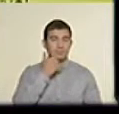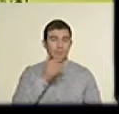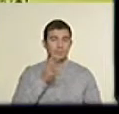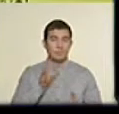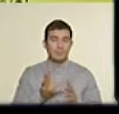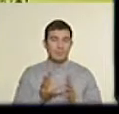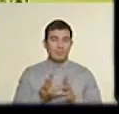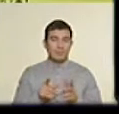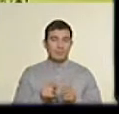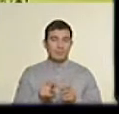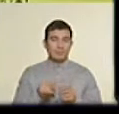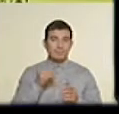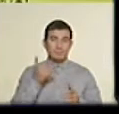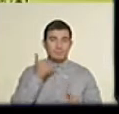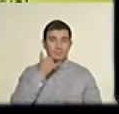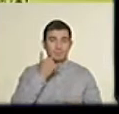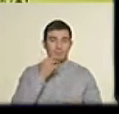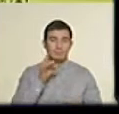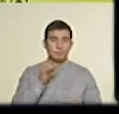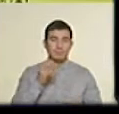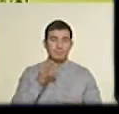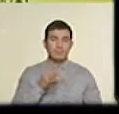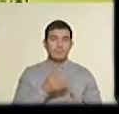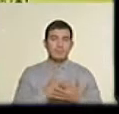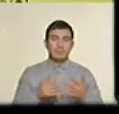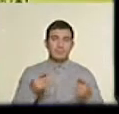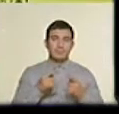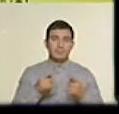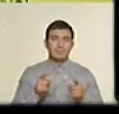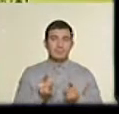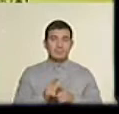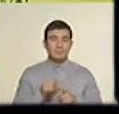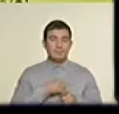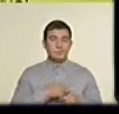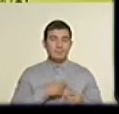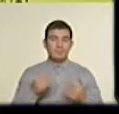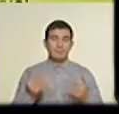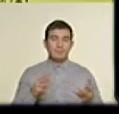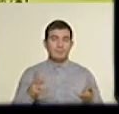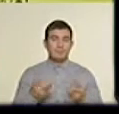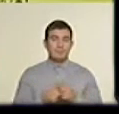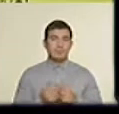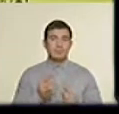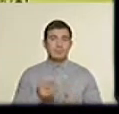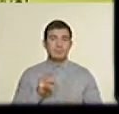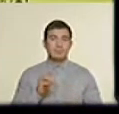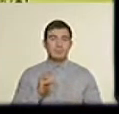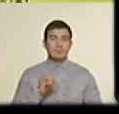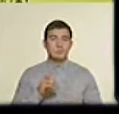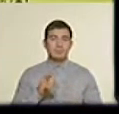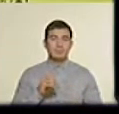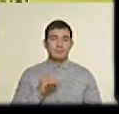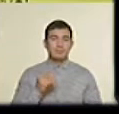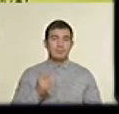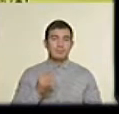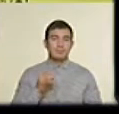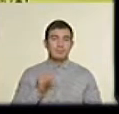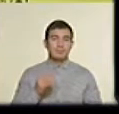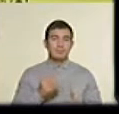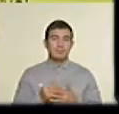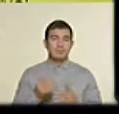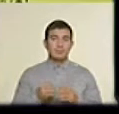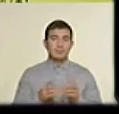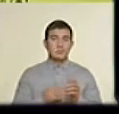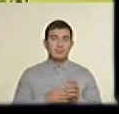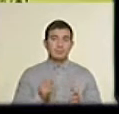telegraf, radio, televideniya, elektron pochta kabi xizmatlarni kiritamiz. Telegraf aloqasi yurtimizda 19.